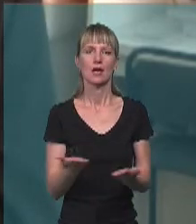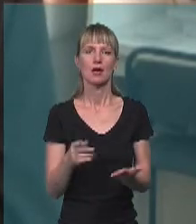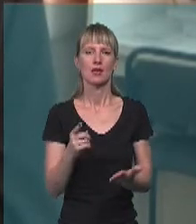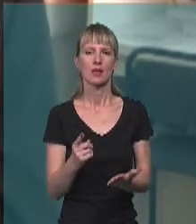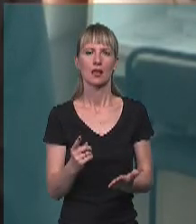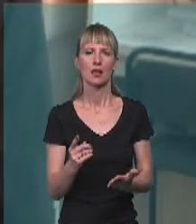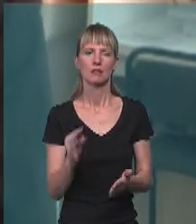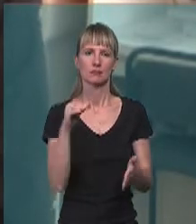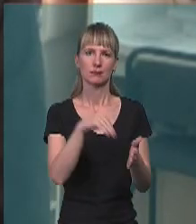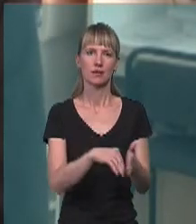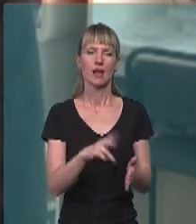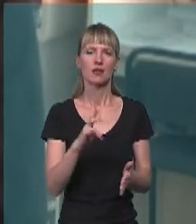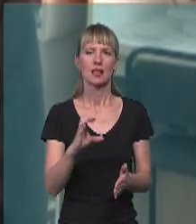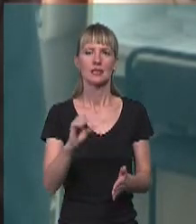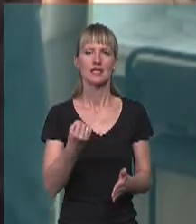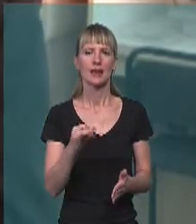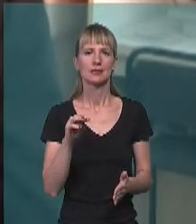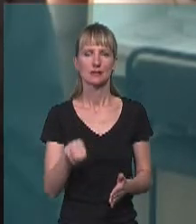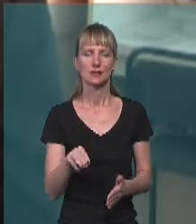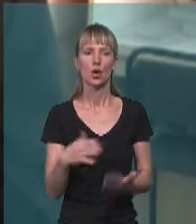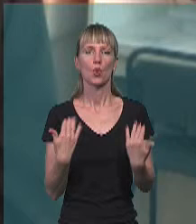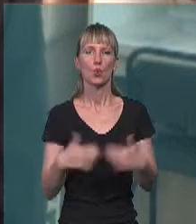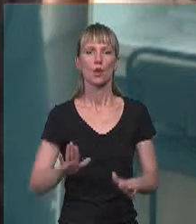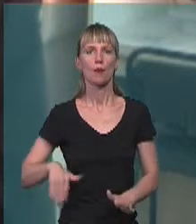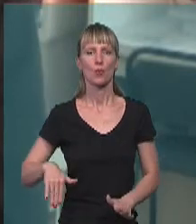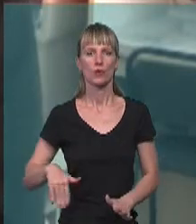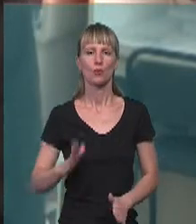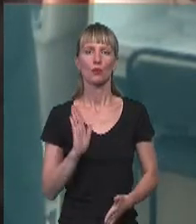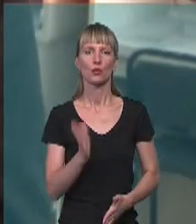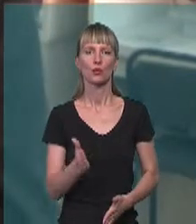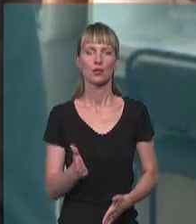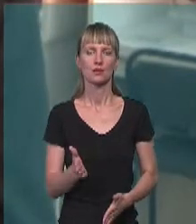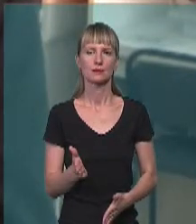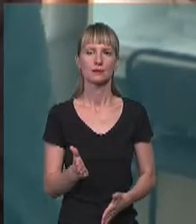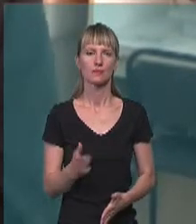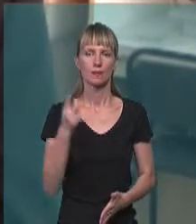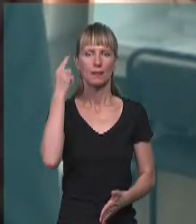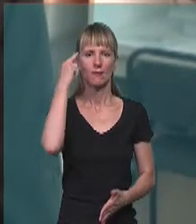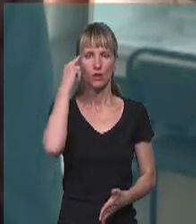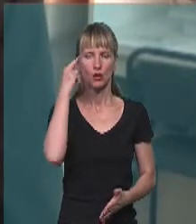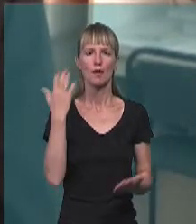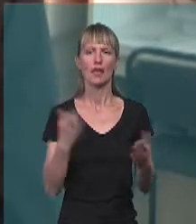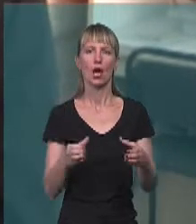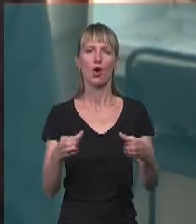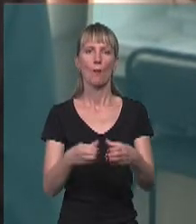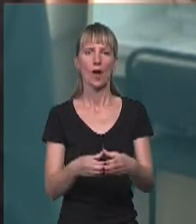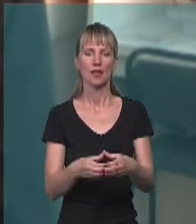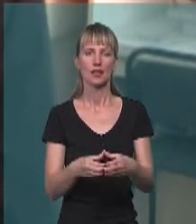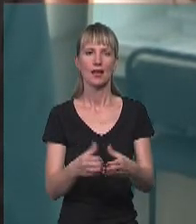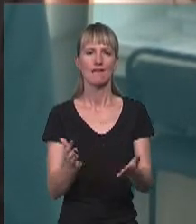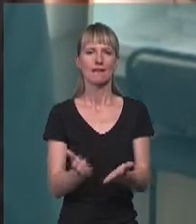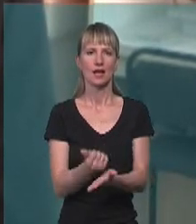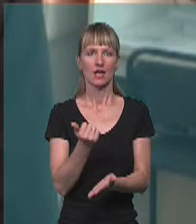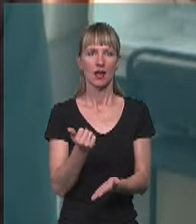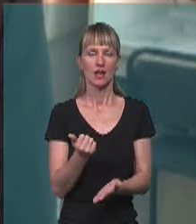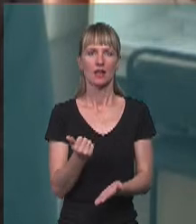завантажили на сайт. І вже потім буде відомо, які команди виграли.